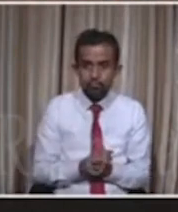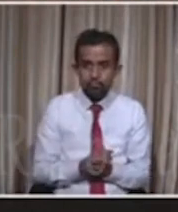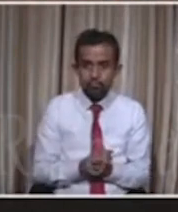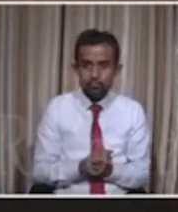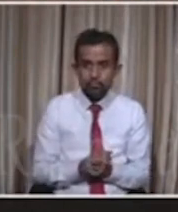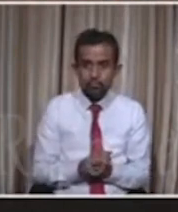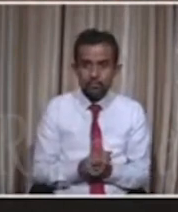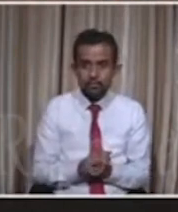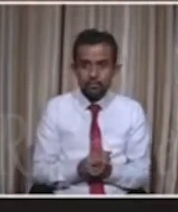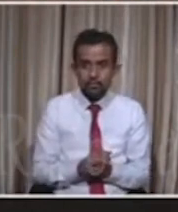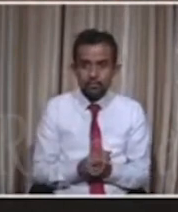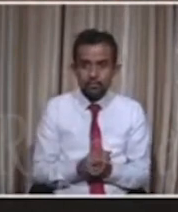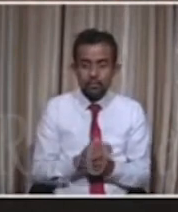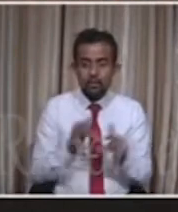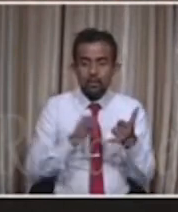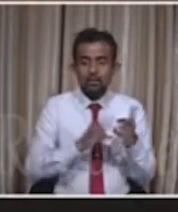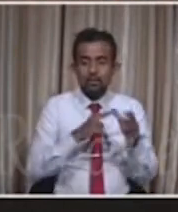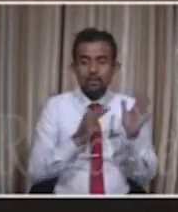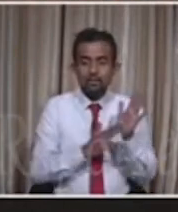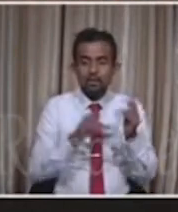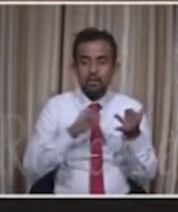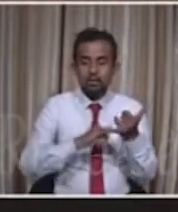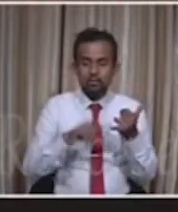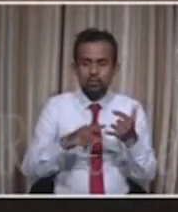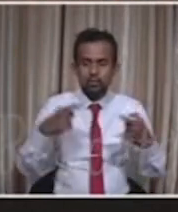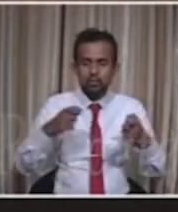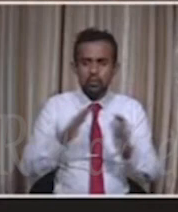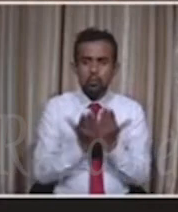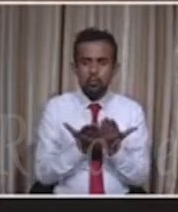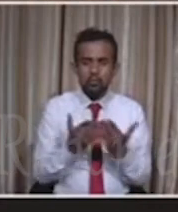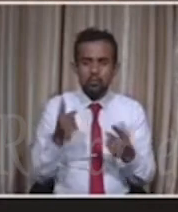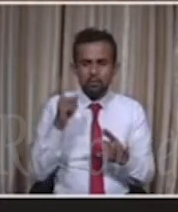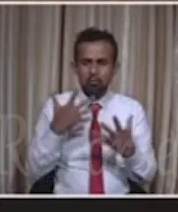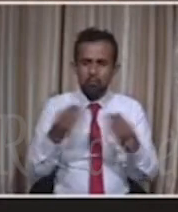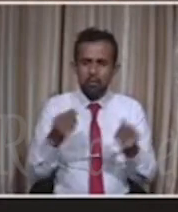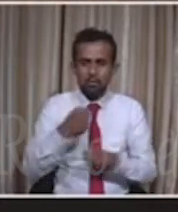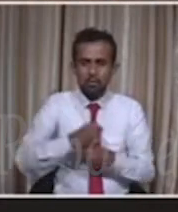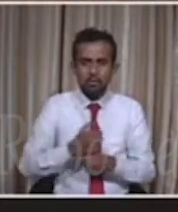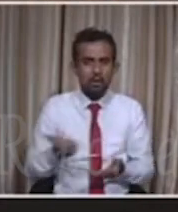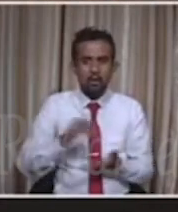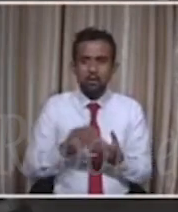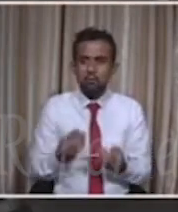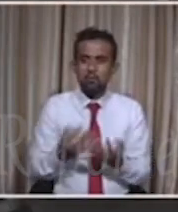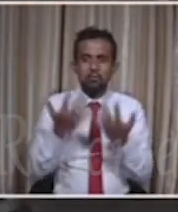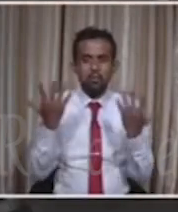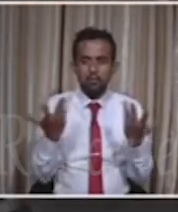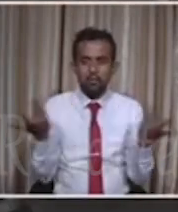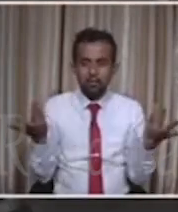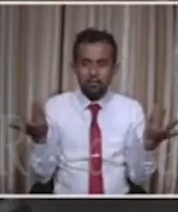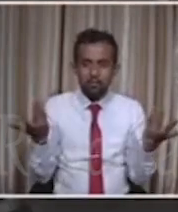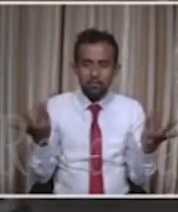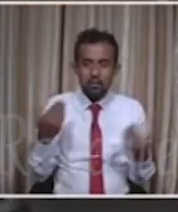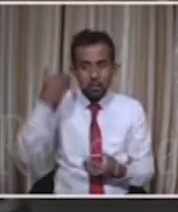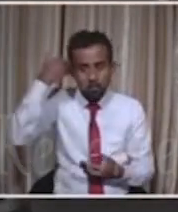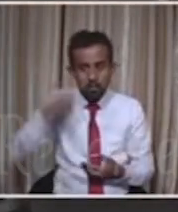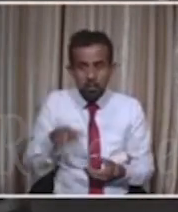සංසු යුද කලාව පොතේ තියෙනවා වරක් විනාශ වෙච්ච රාජ්‍යයක් නැවත කිසි දිනක බිහිවිය නොහැක කියලා.